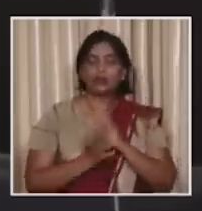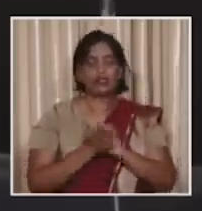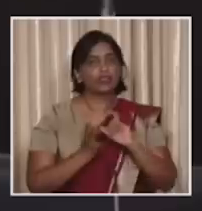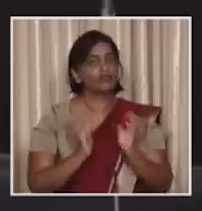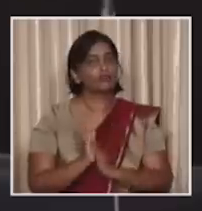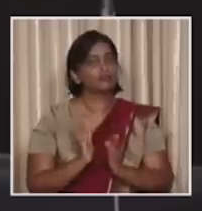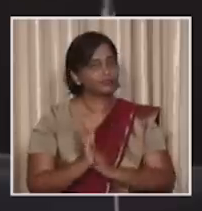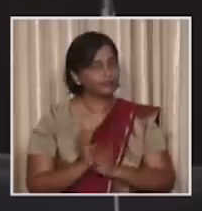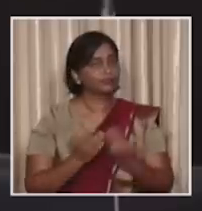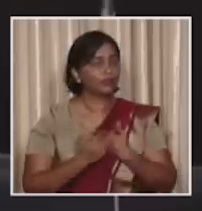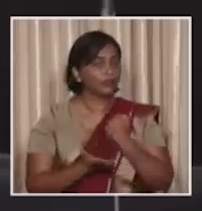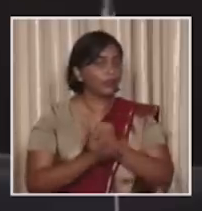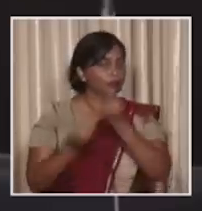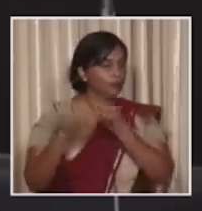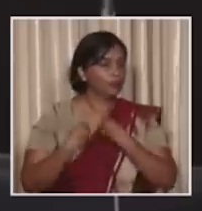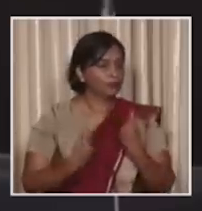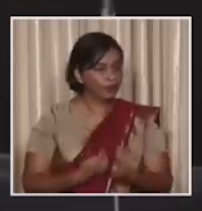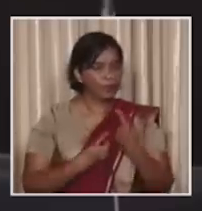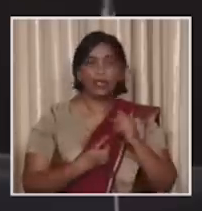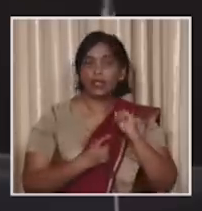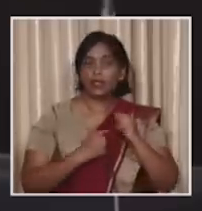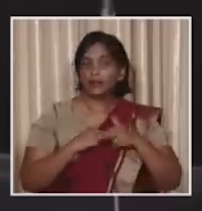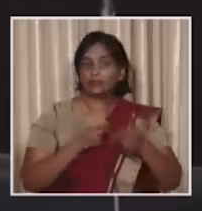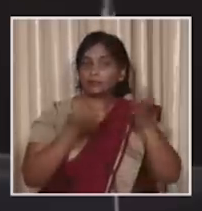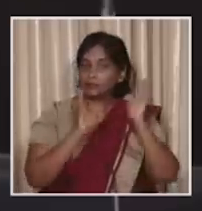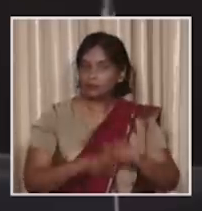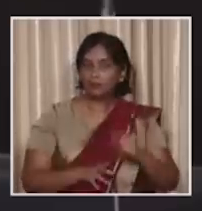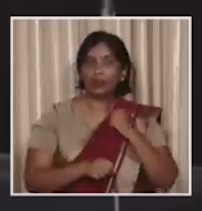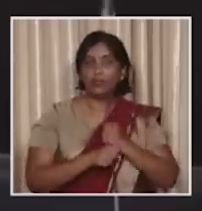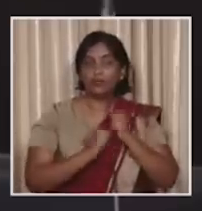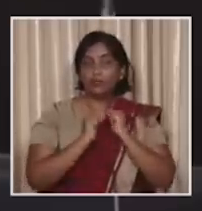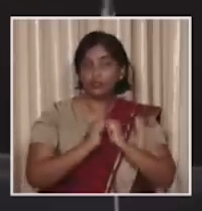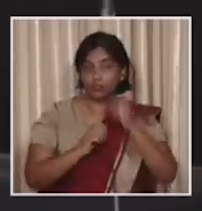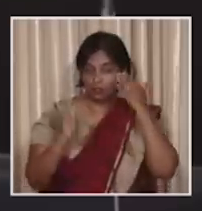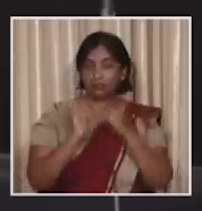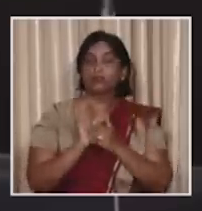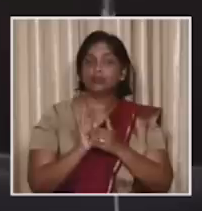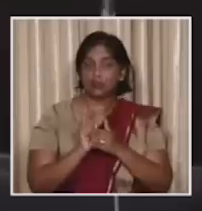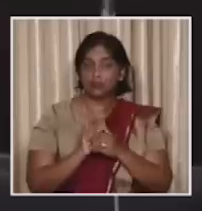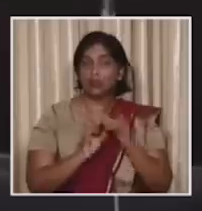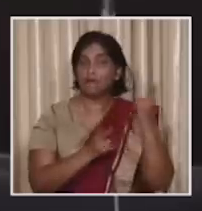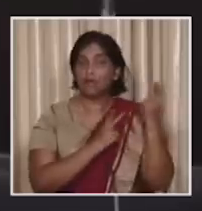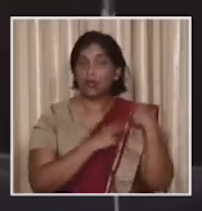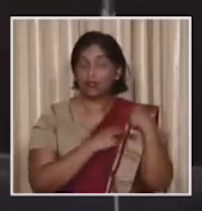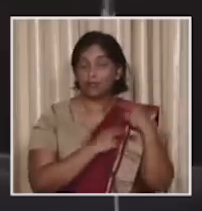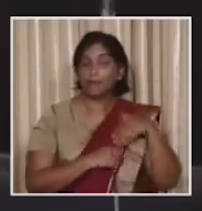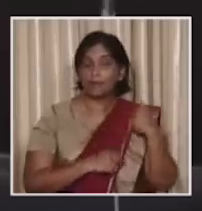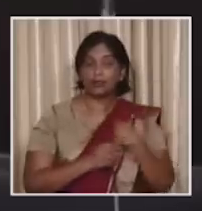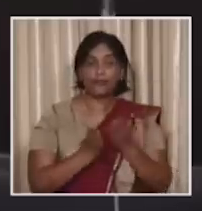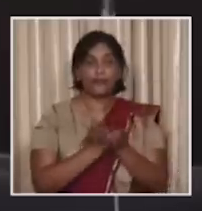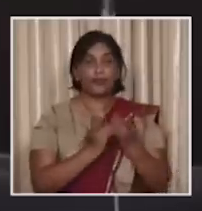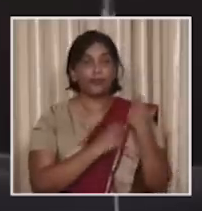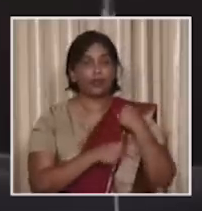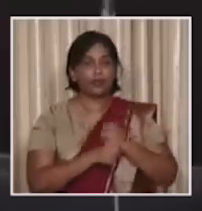කොමිසම සභාව අපිට ලිපිය එවන වහාම මොකද හේතුව අවසාන වශයෙන් රාජ්‍ය සේවකය සම්බන්ධයෙන් පත්වීම් බලධාරියා වෙන්නේ විනය